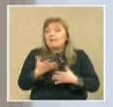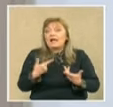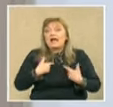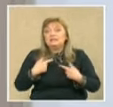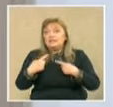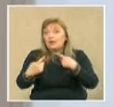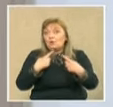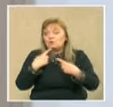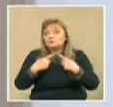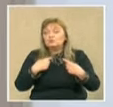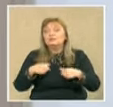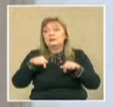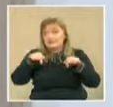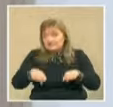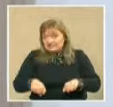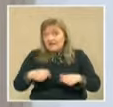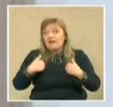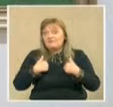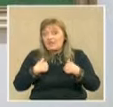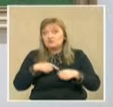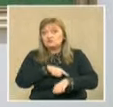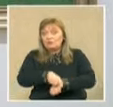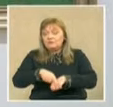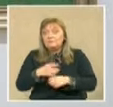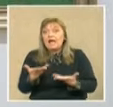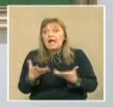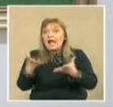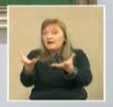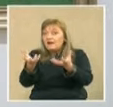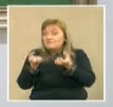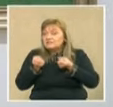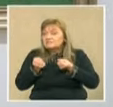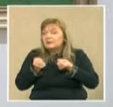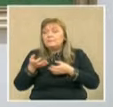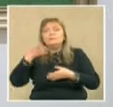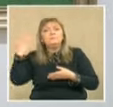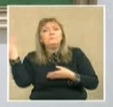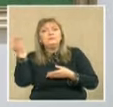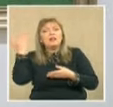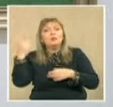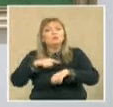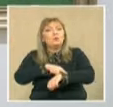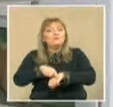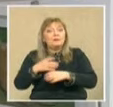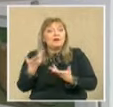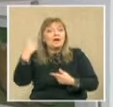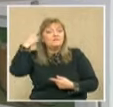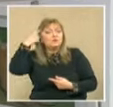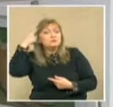кореспондираме с него в наше време, как възприемаме тези от минали времена, какво си спомняме от тях.